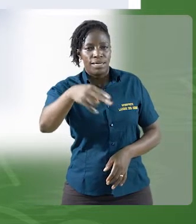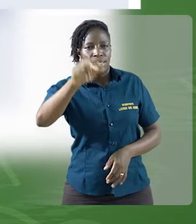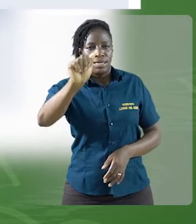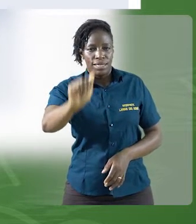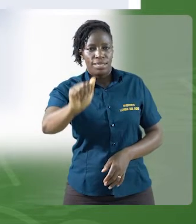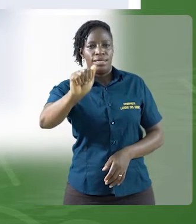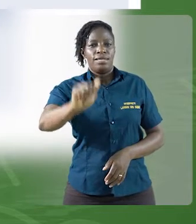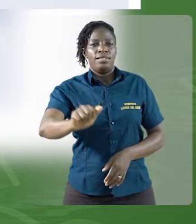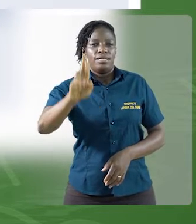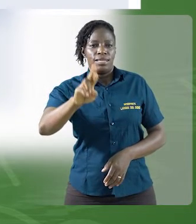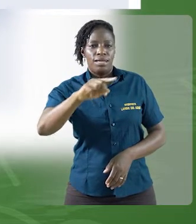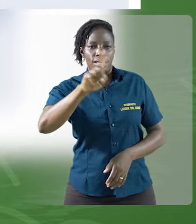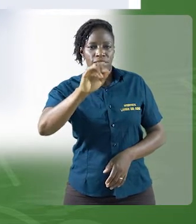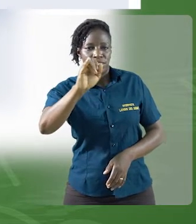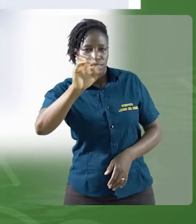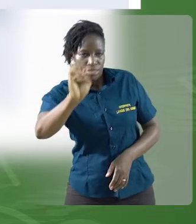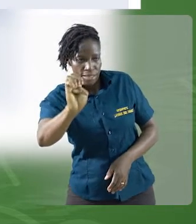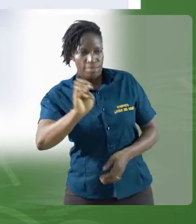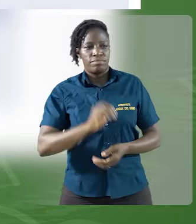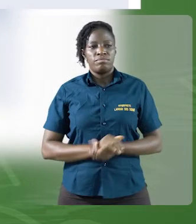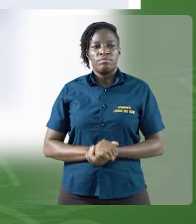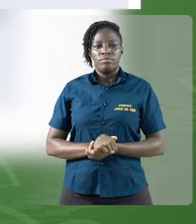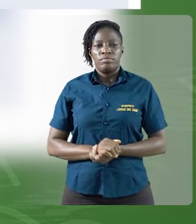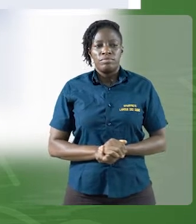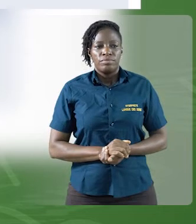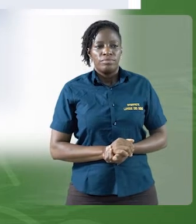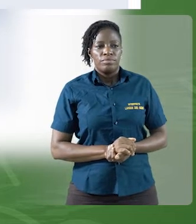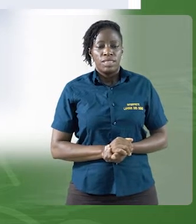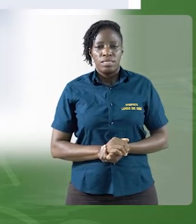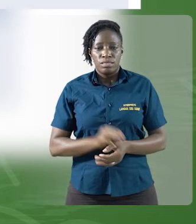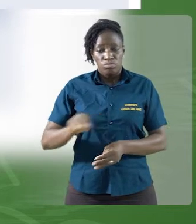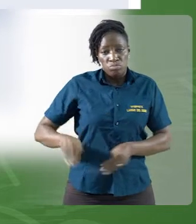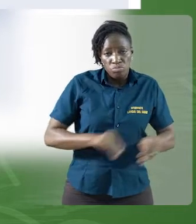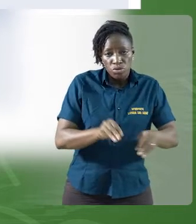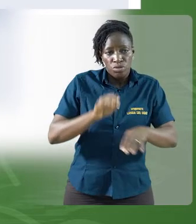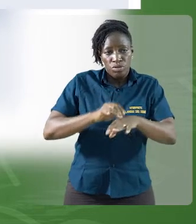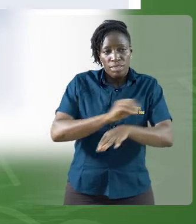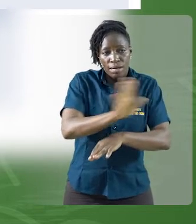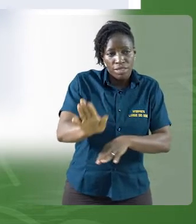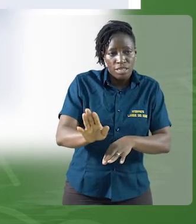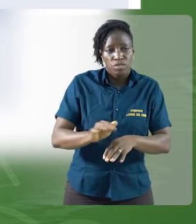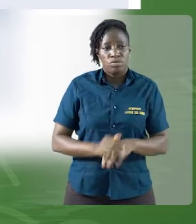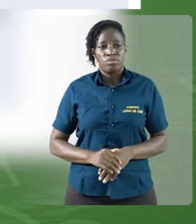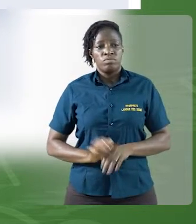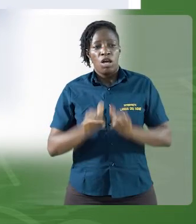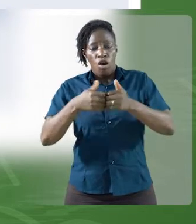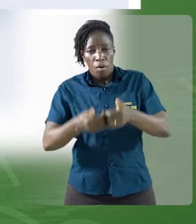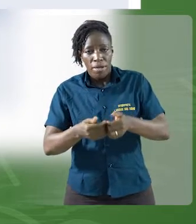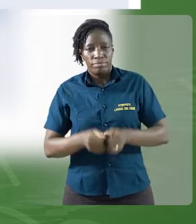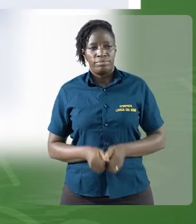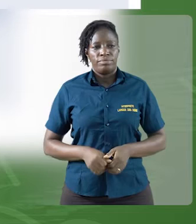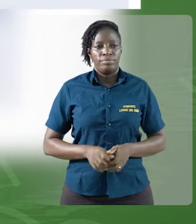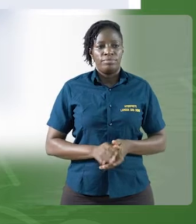de cette maladie est la bilharzie ou schistosome. Le mode de